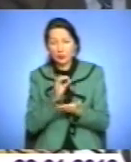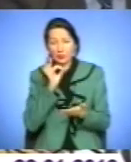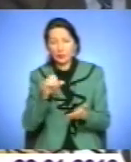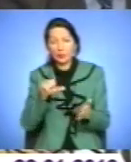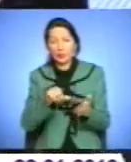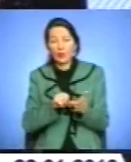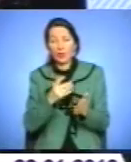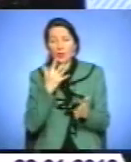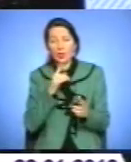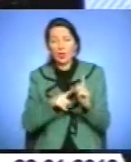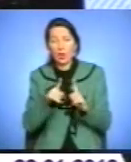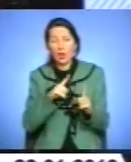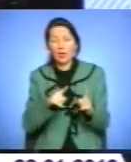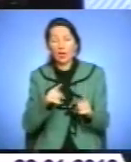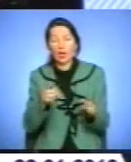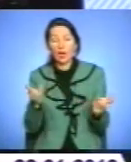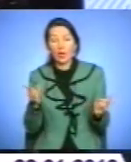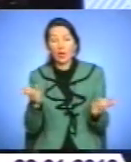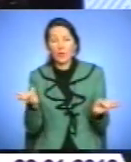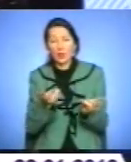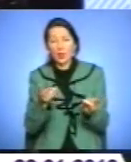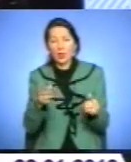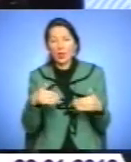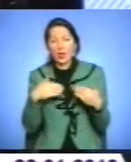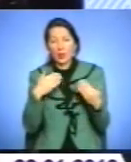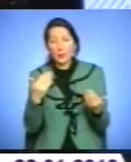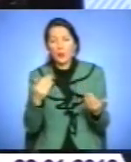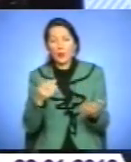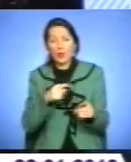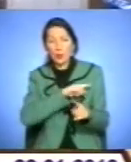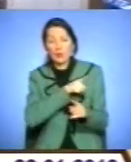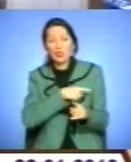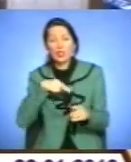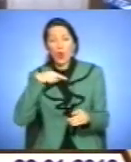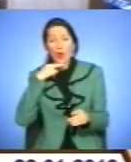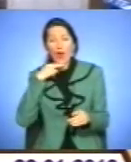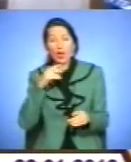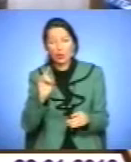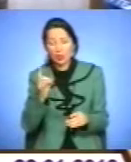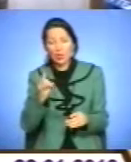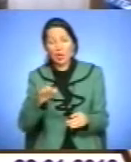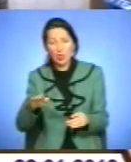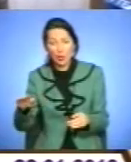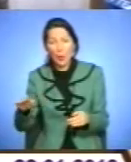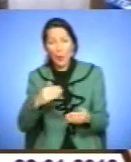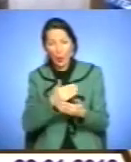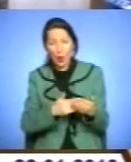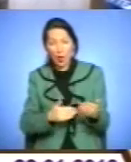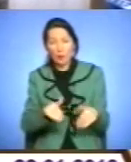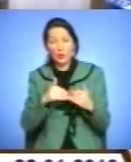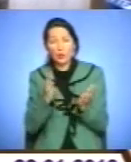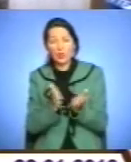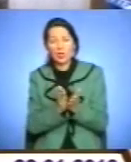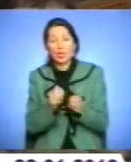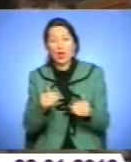Михайло Зубик, варто віднести підвищення уваги до якості дитячого мовлення, збільшення місцевими телерадіоорганізаціями обсягів продукції